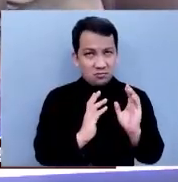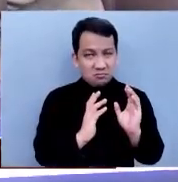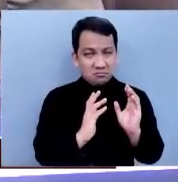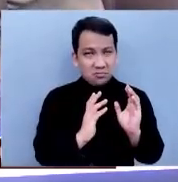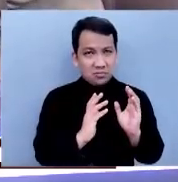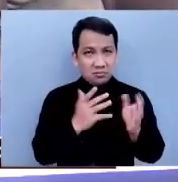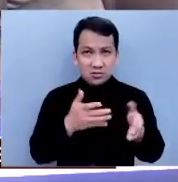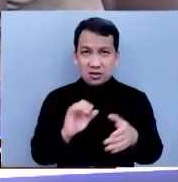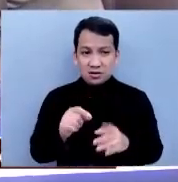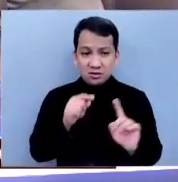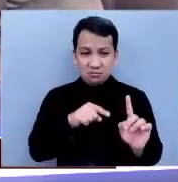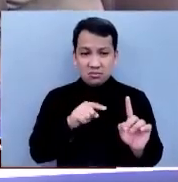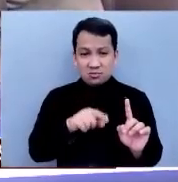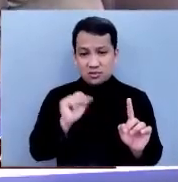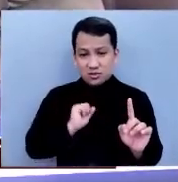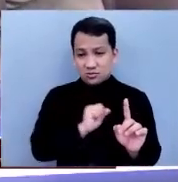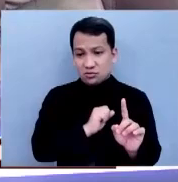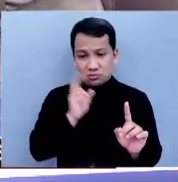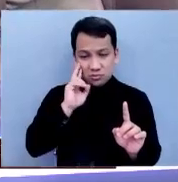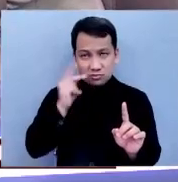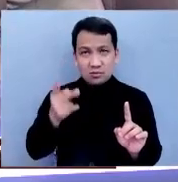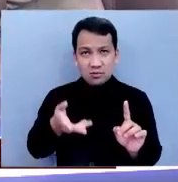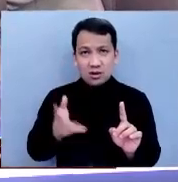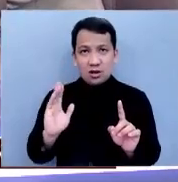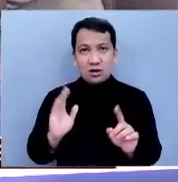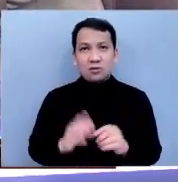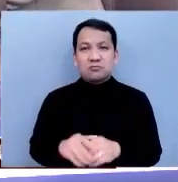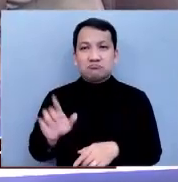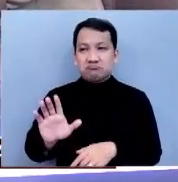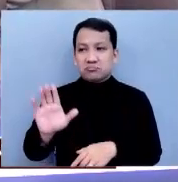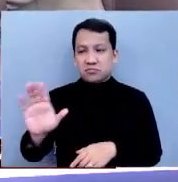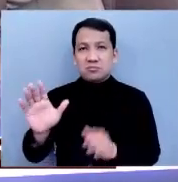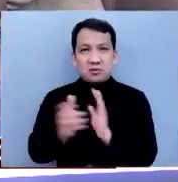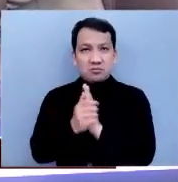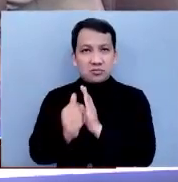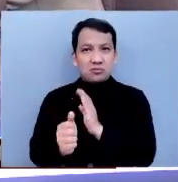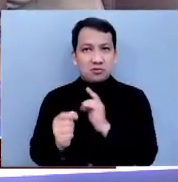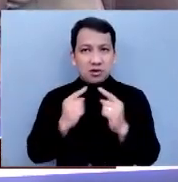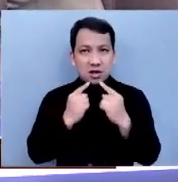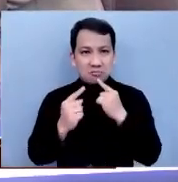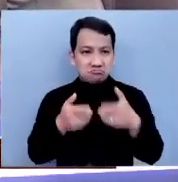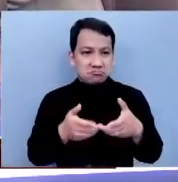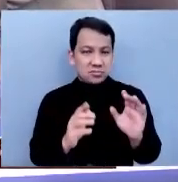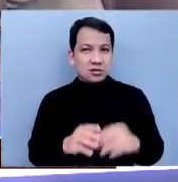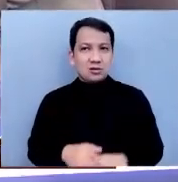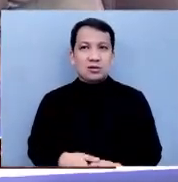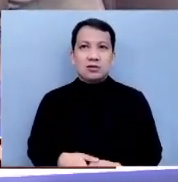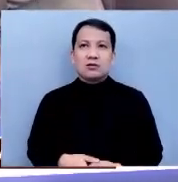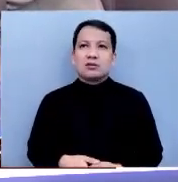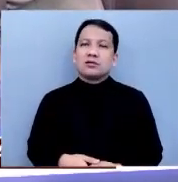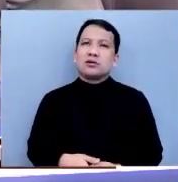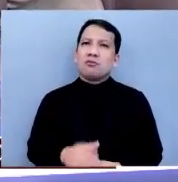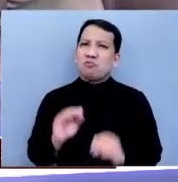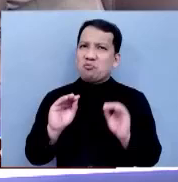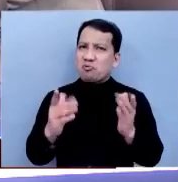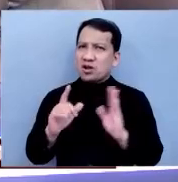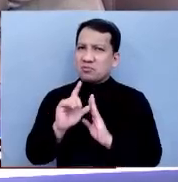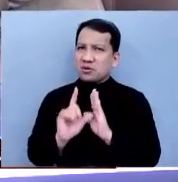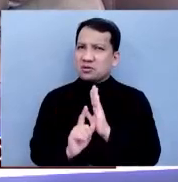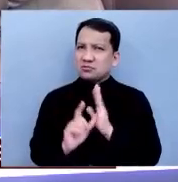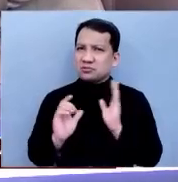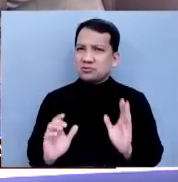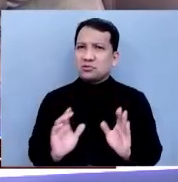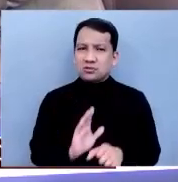allowed as a convict? Sabi ng kanyang kampo at ng ekspertong nakausap natin, walang batas na nagbabawal sa